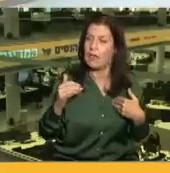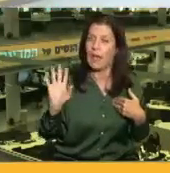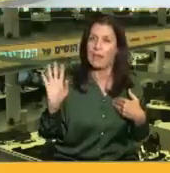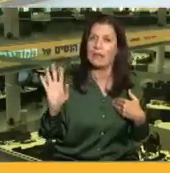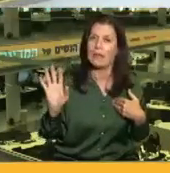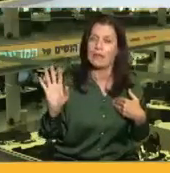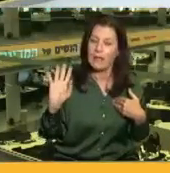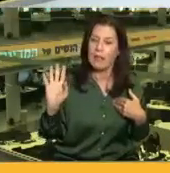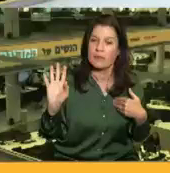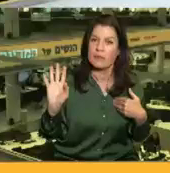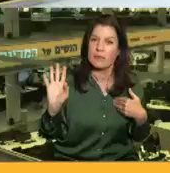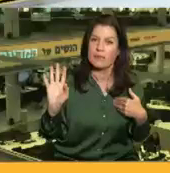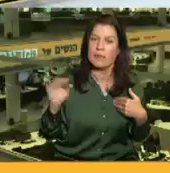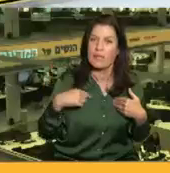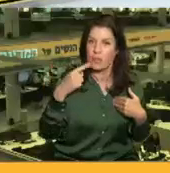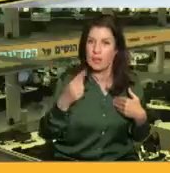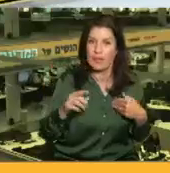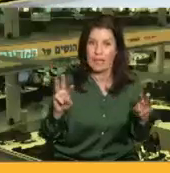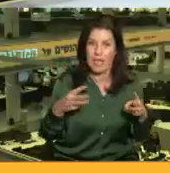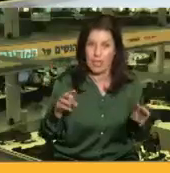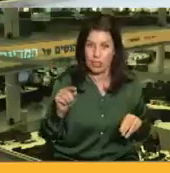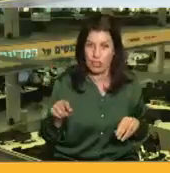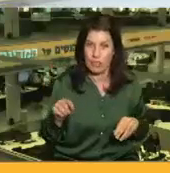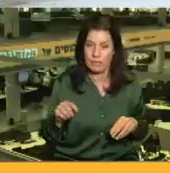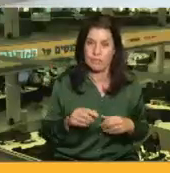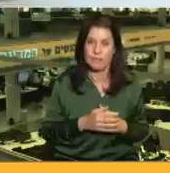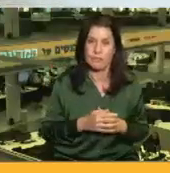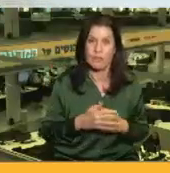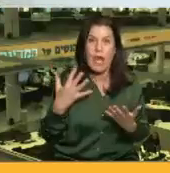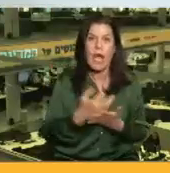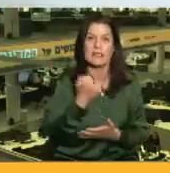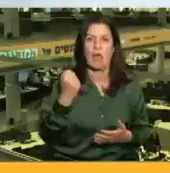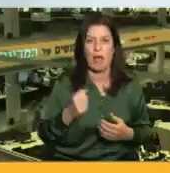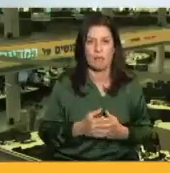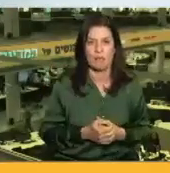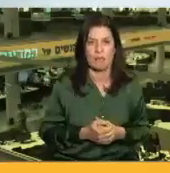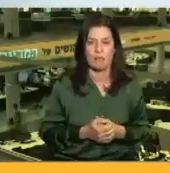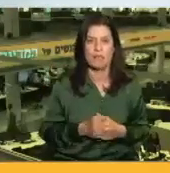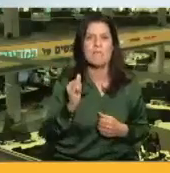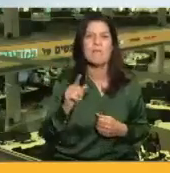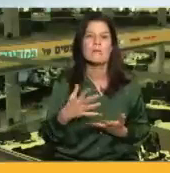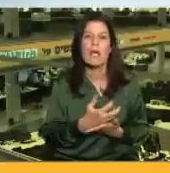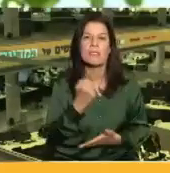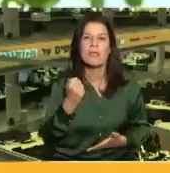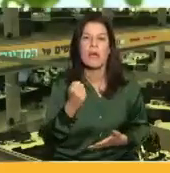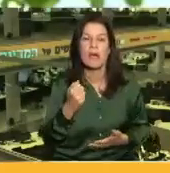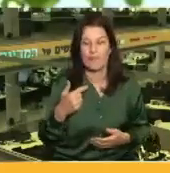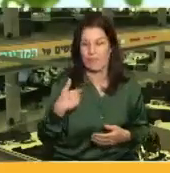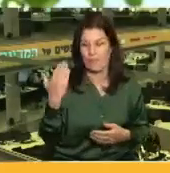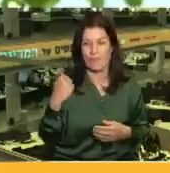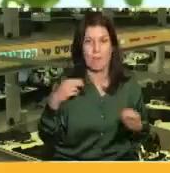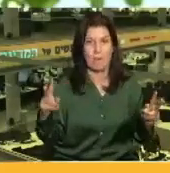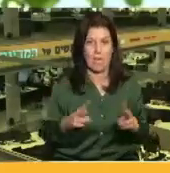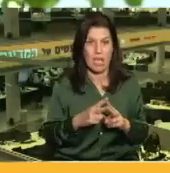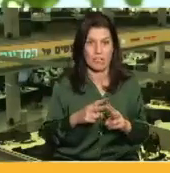יודעת. אבל אני לא אומרת זה, אני אומרת, עכשיו השיר, הצלחה. כן. הצלחה, מהי הצלחה? פגשתי מישהו שלא הכניס